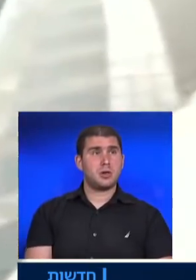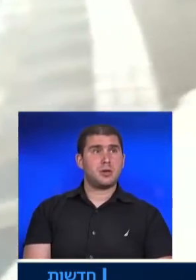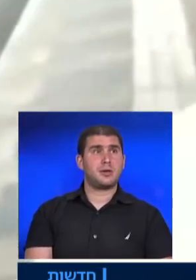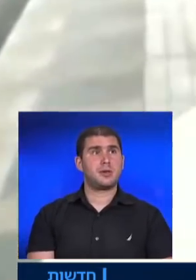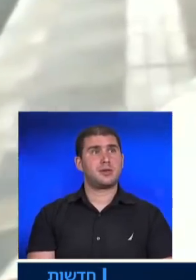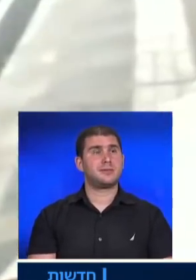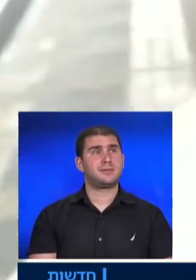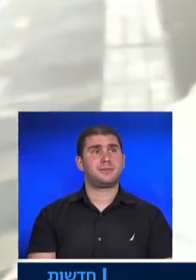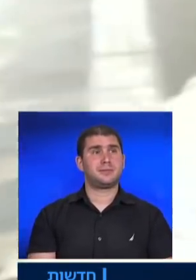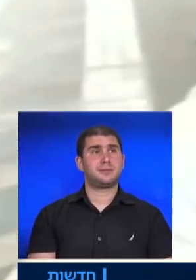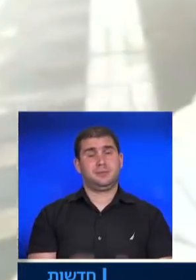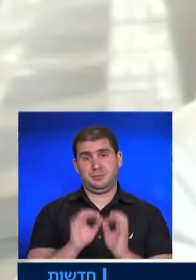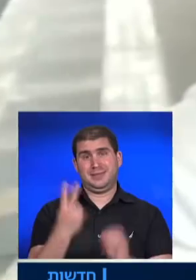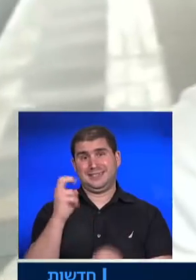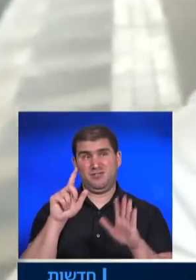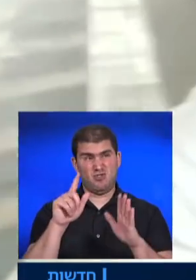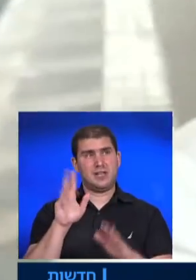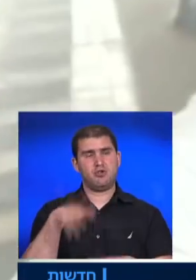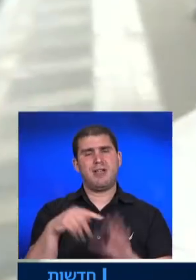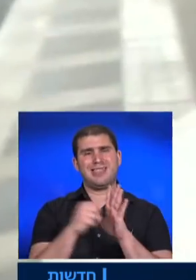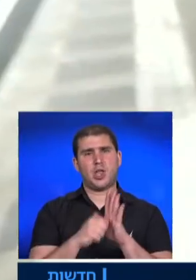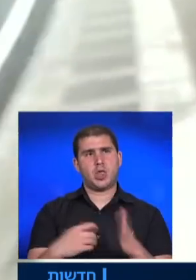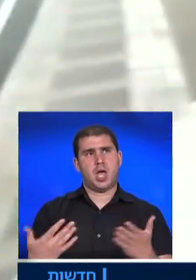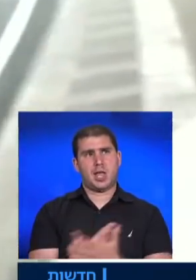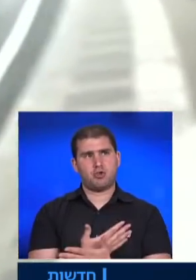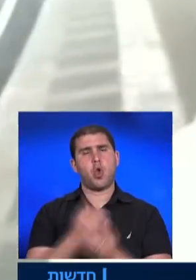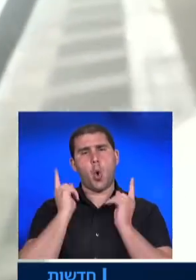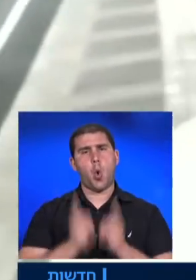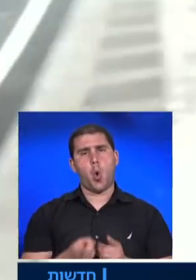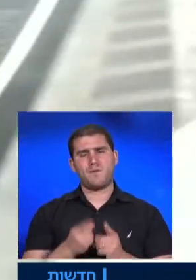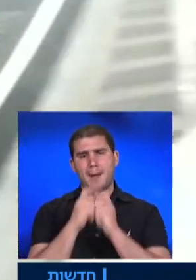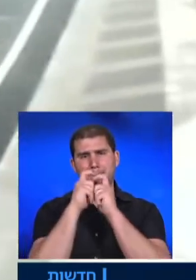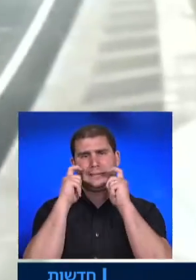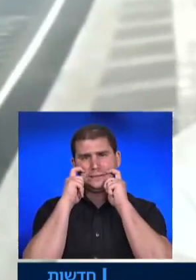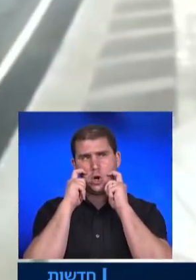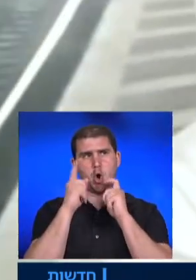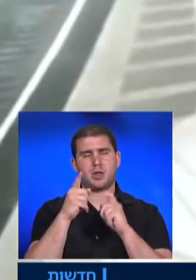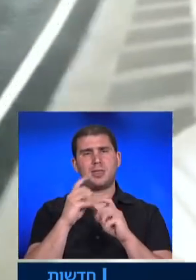החל מ-27 יש תקנות חדשות שחובה להסתובב עם מסכות בתחבורה ציבורית,